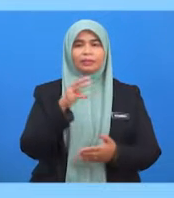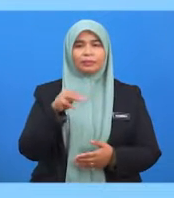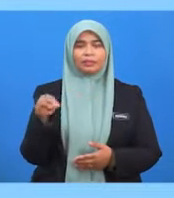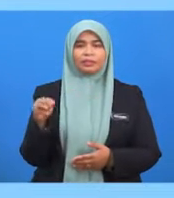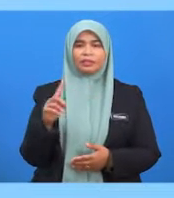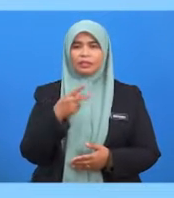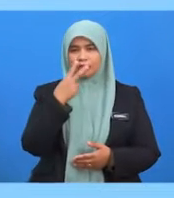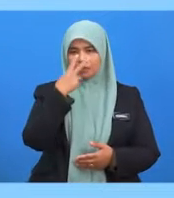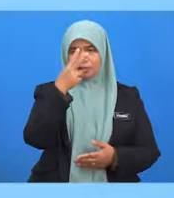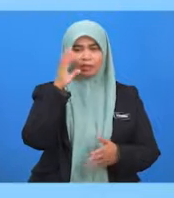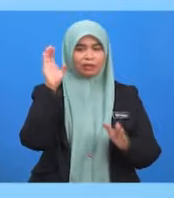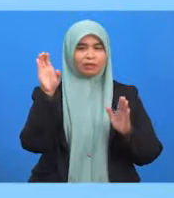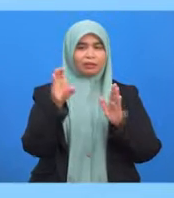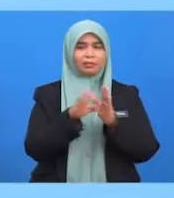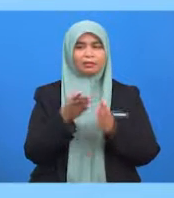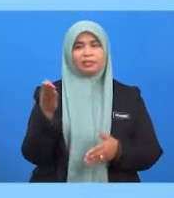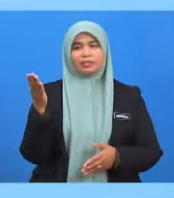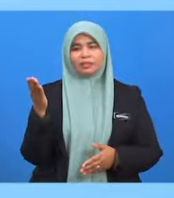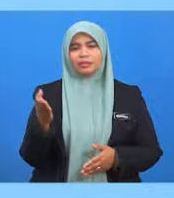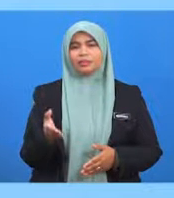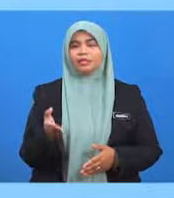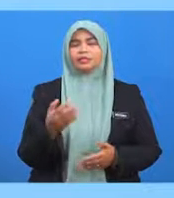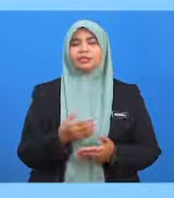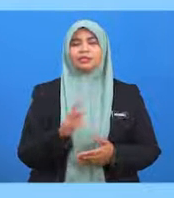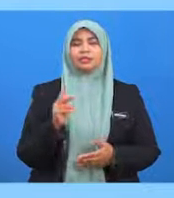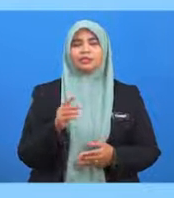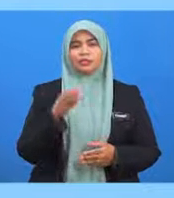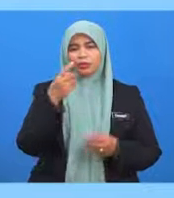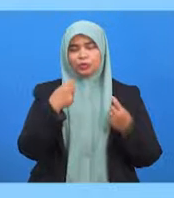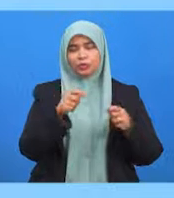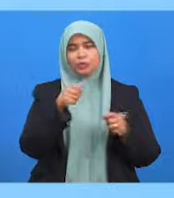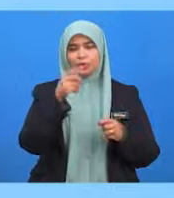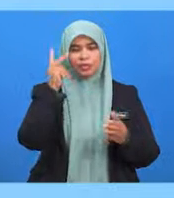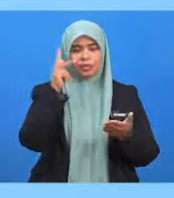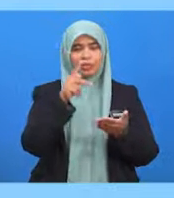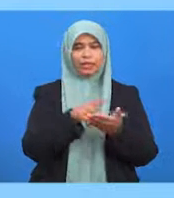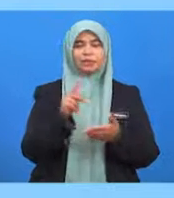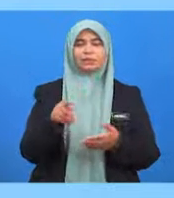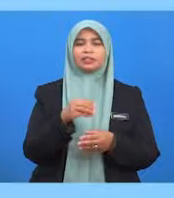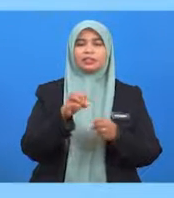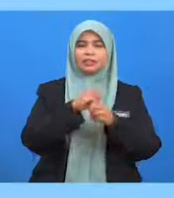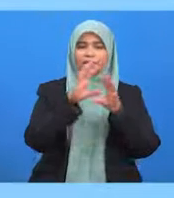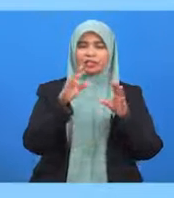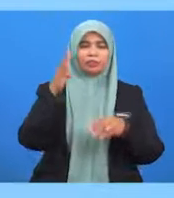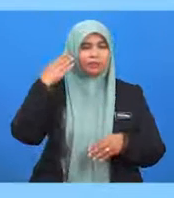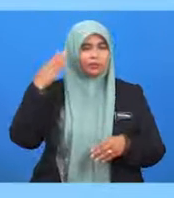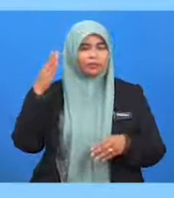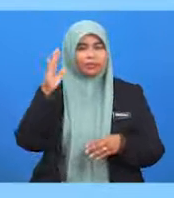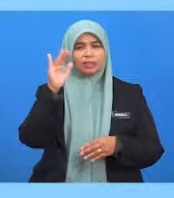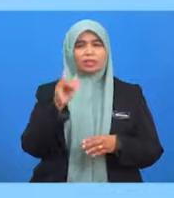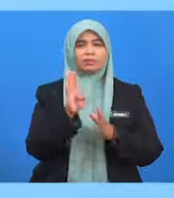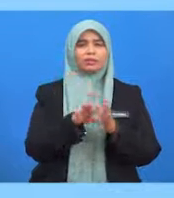kita lihat gambar di sebelah. Cuba kamu kenal pasti dan jelaskan bunyi